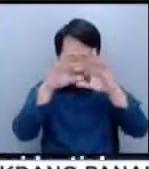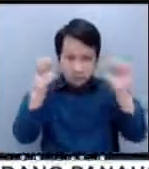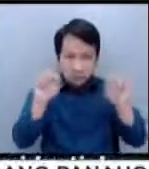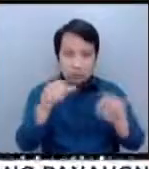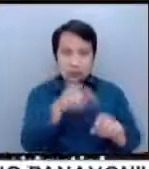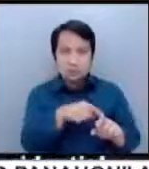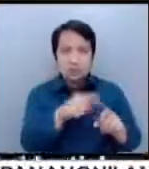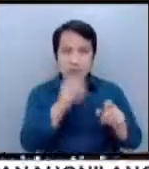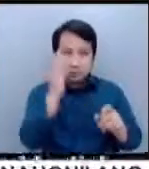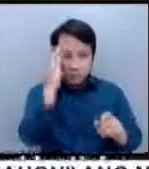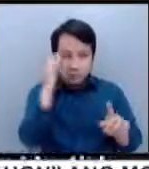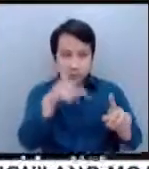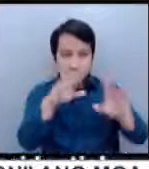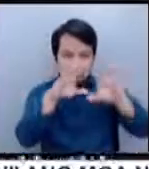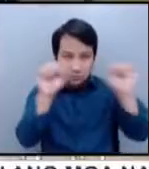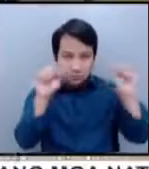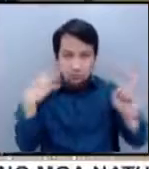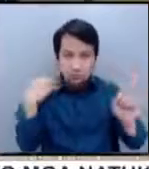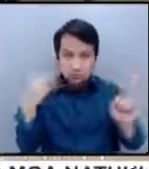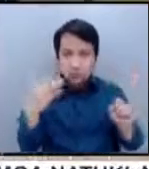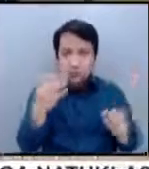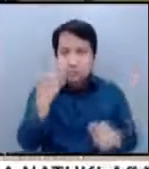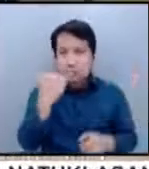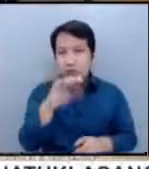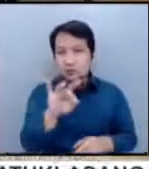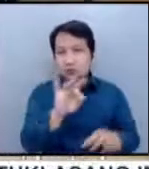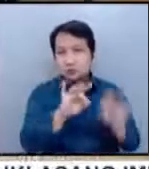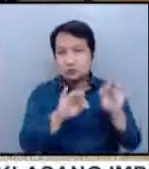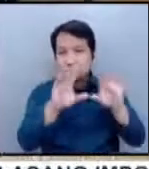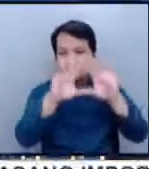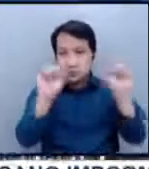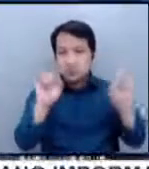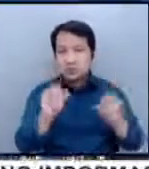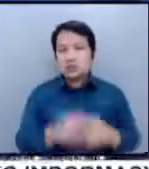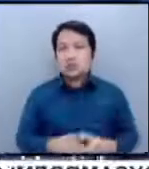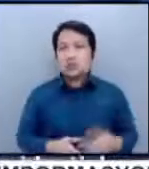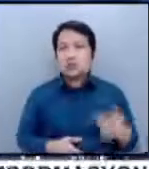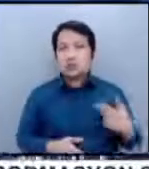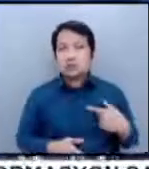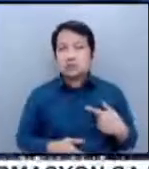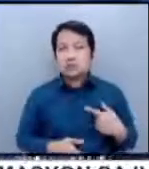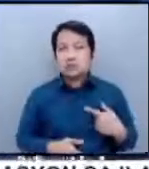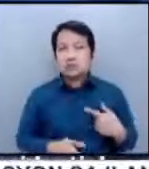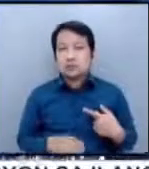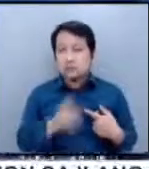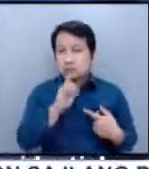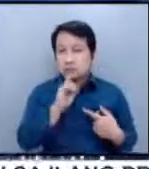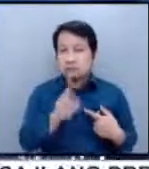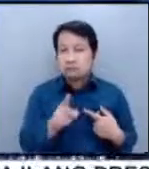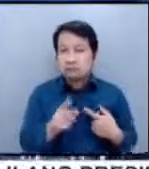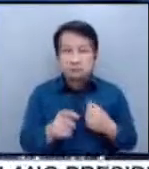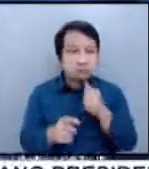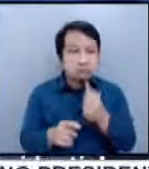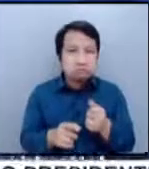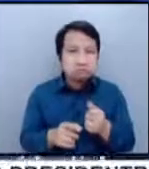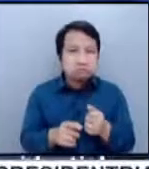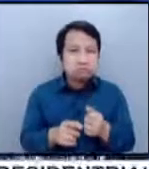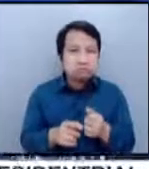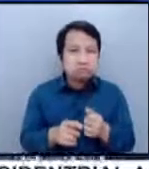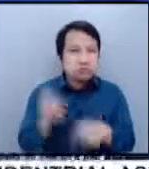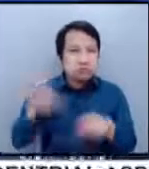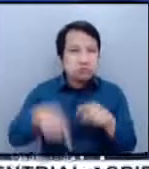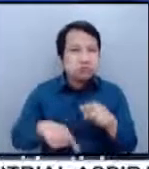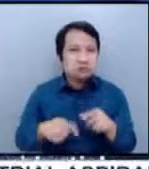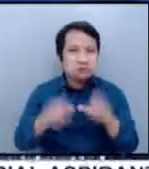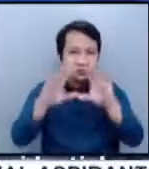tao. Because you are electing a president. Meron dyan, Jose, talagang hindi pwedeng maging presidente.